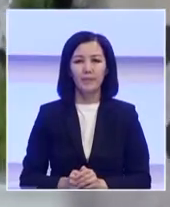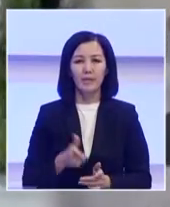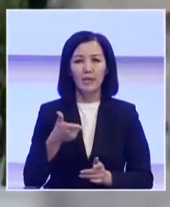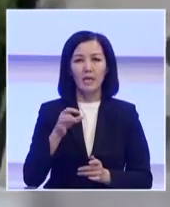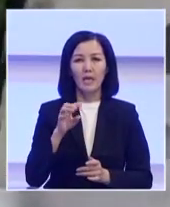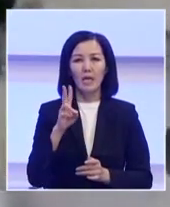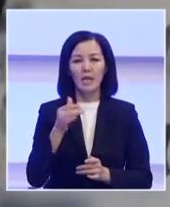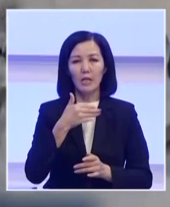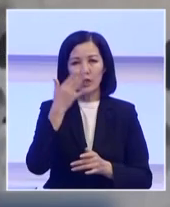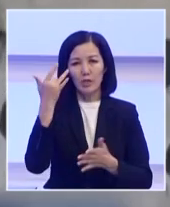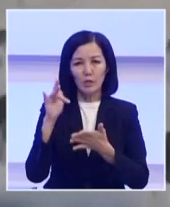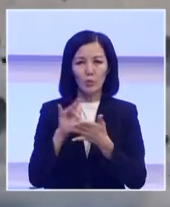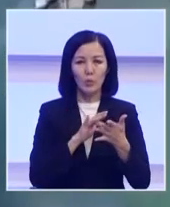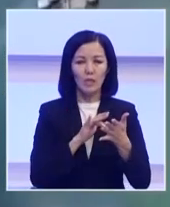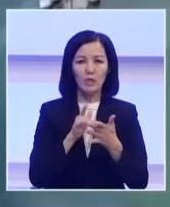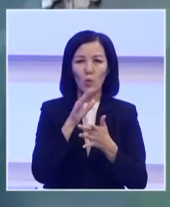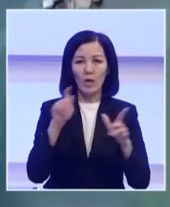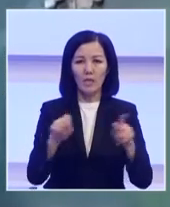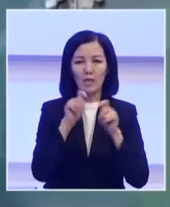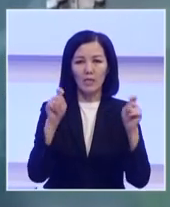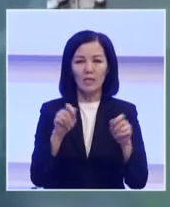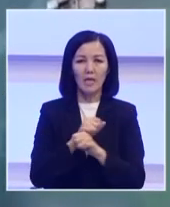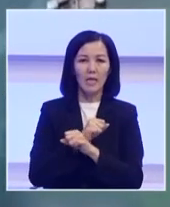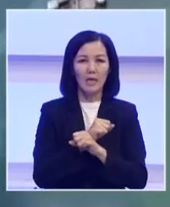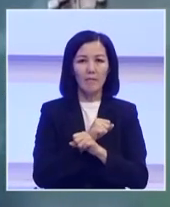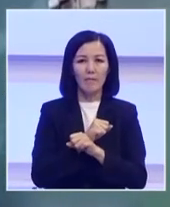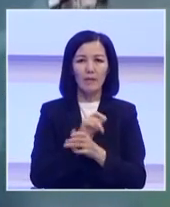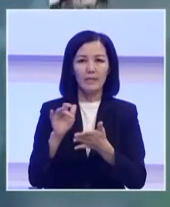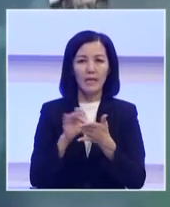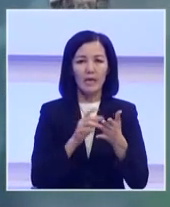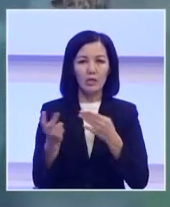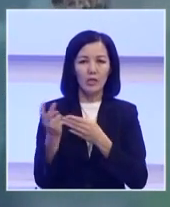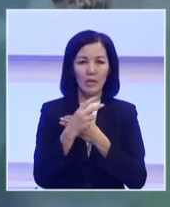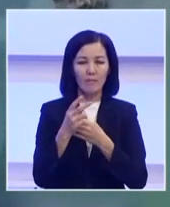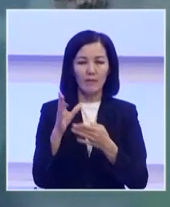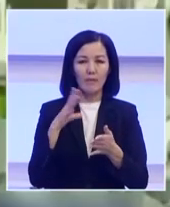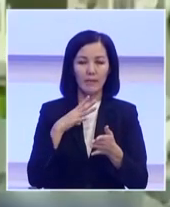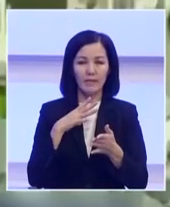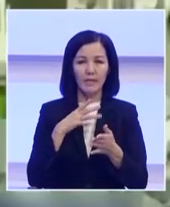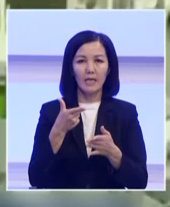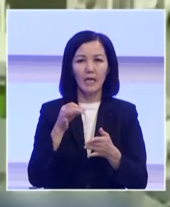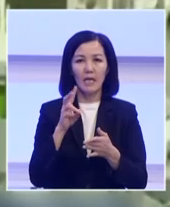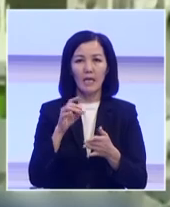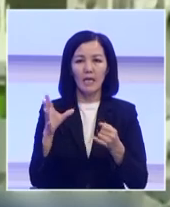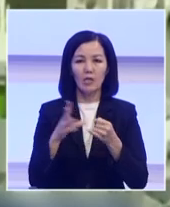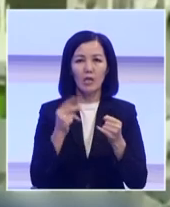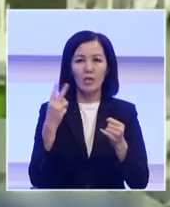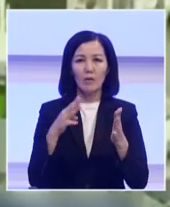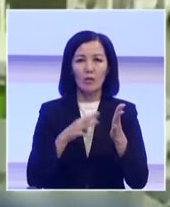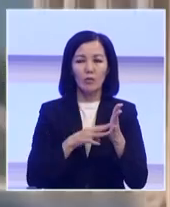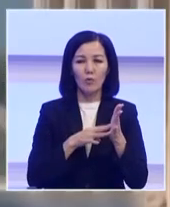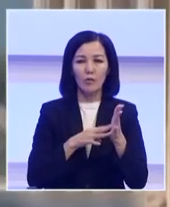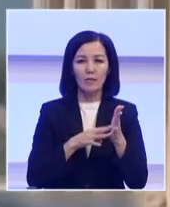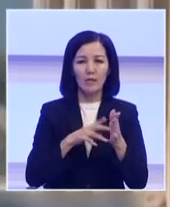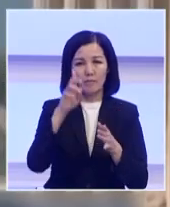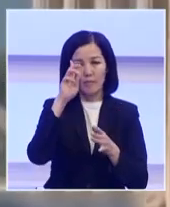Грекияда жазғы туристік маусым ашылды. Демалыс мекемелері саяхатшыларды қабылдай бастады. Дегенмен әзірге грек жеріне 29 елдің өкілі ғана